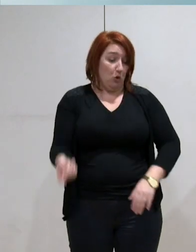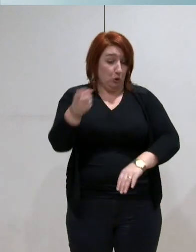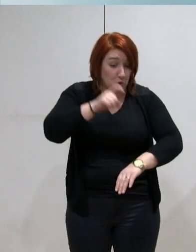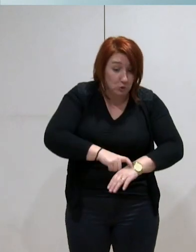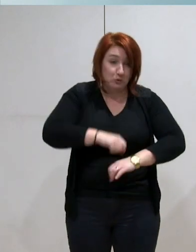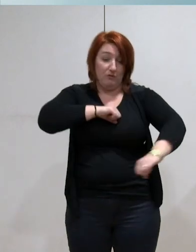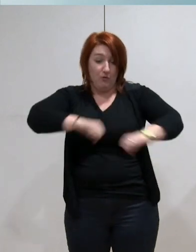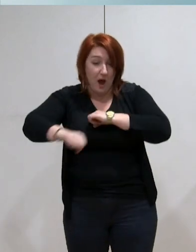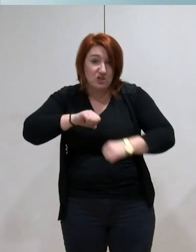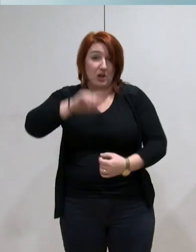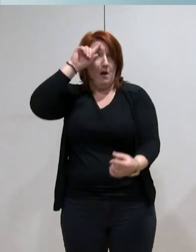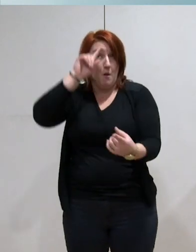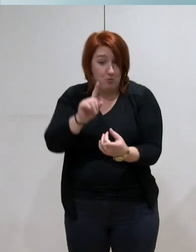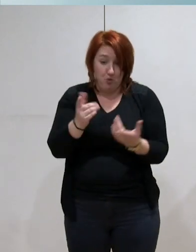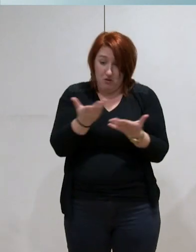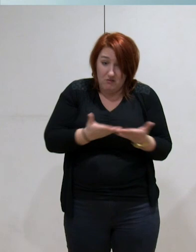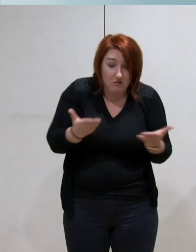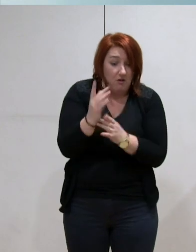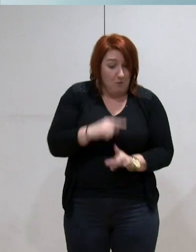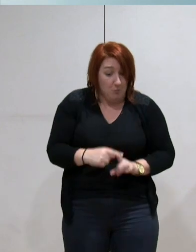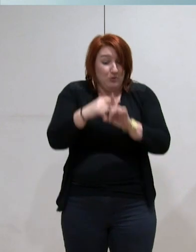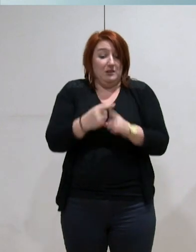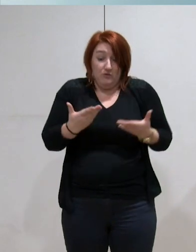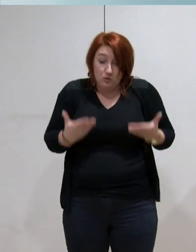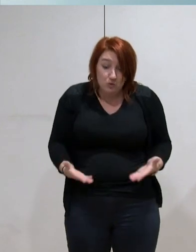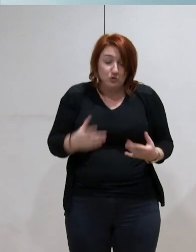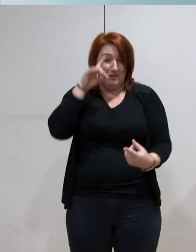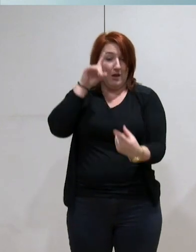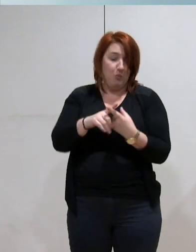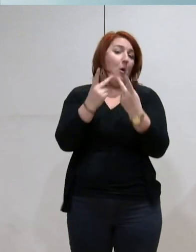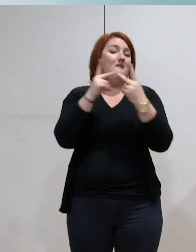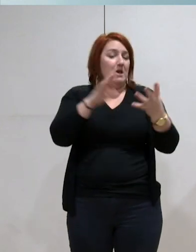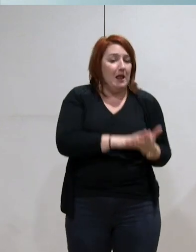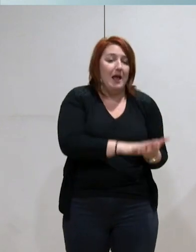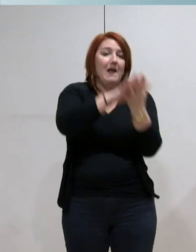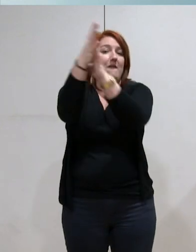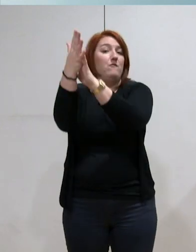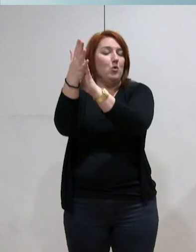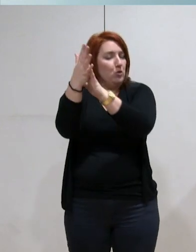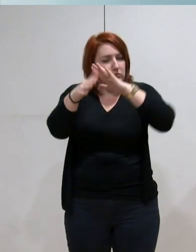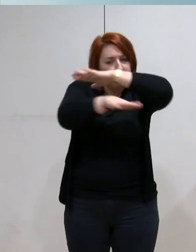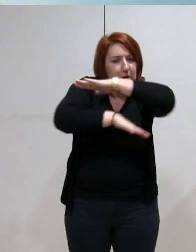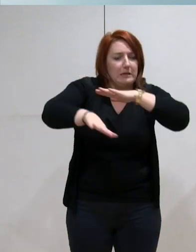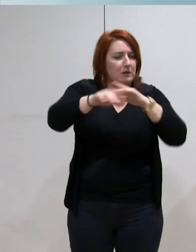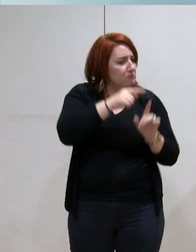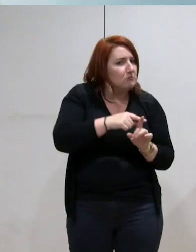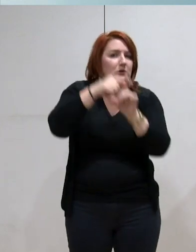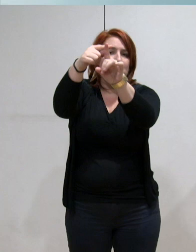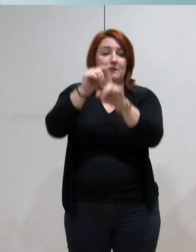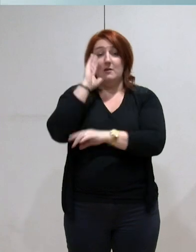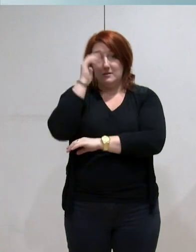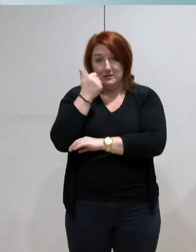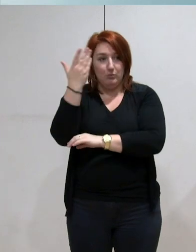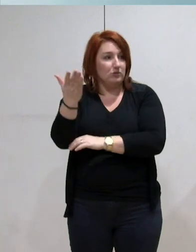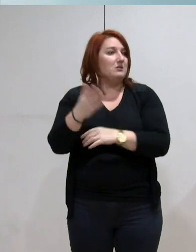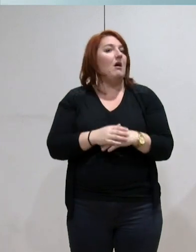suite et qui sont bonnes de façon structurelle pour l'évolution de notre ville c'est ainsi que marque le choix de ce budget que nous appelons maintenant